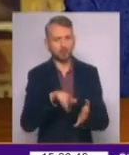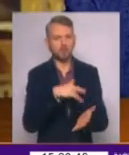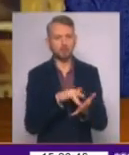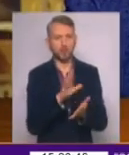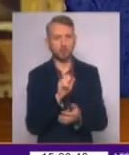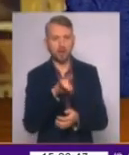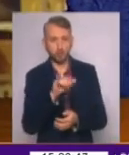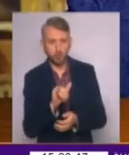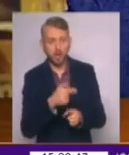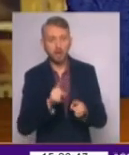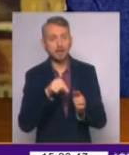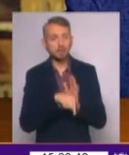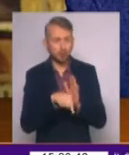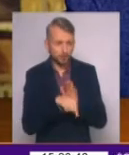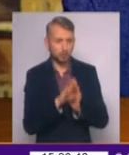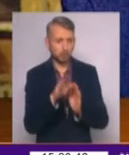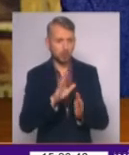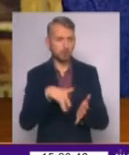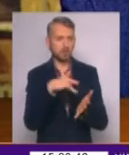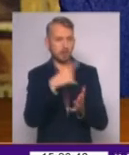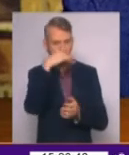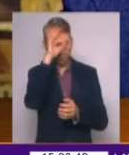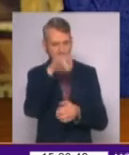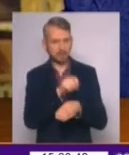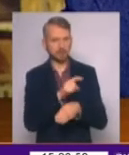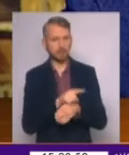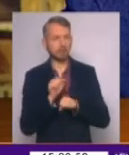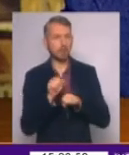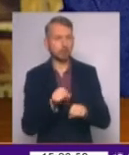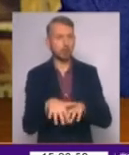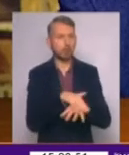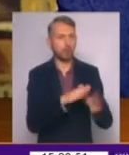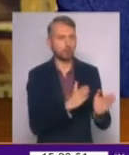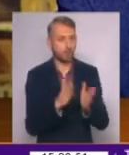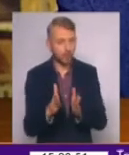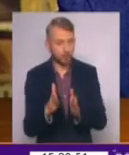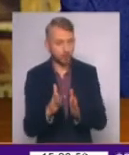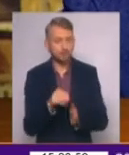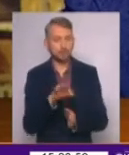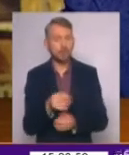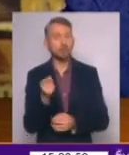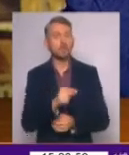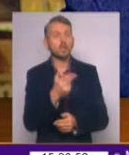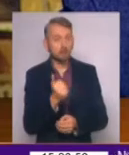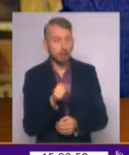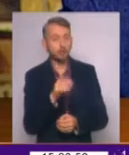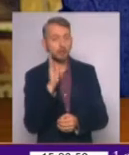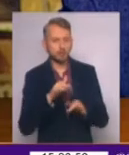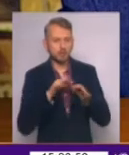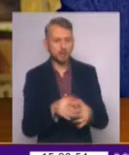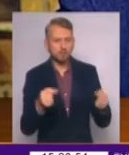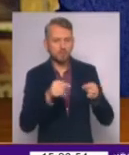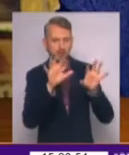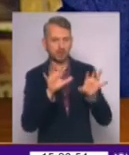варту, а це, по суті, муніципальна поліція з функціями охорони громадського порядку, так. То тоді, так, да, вони будуть діяти в межах